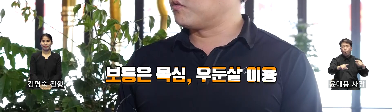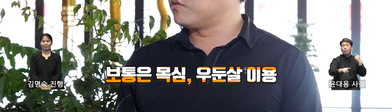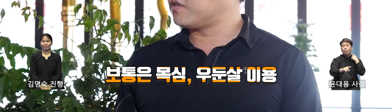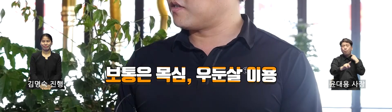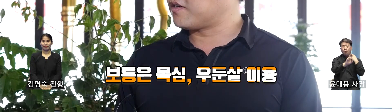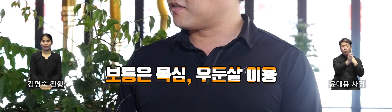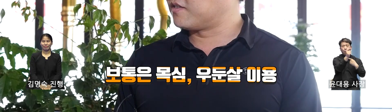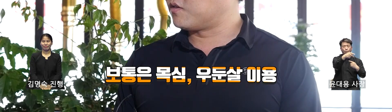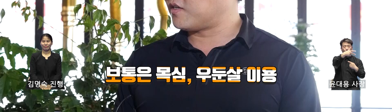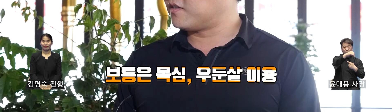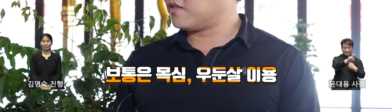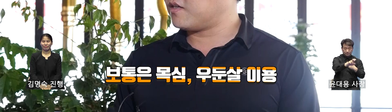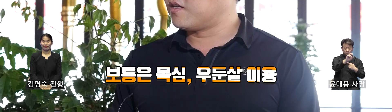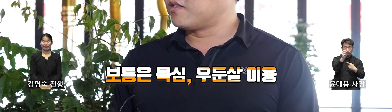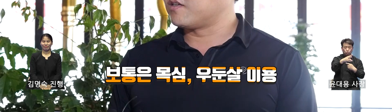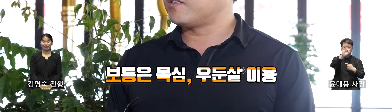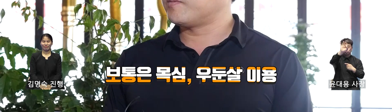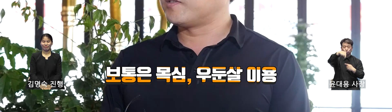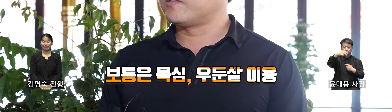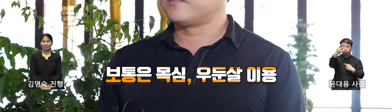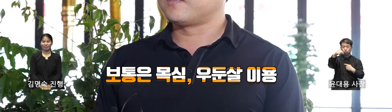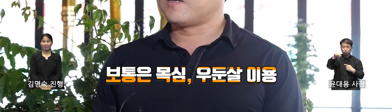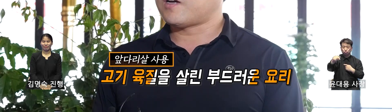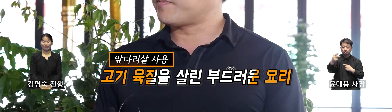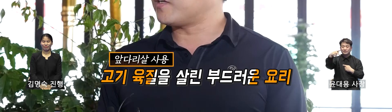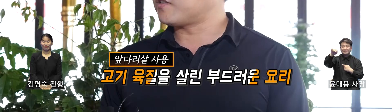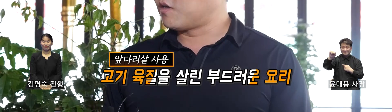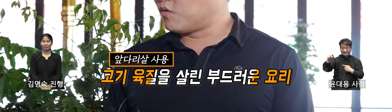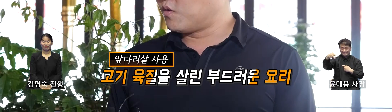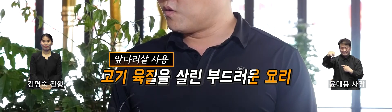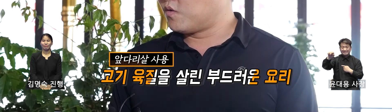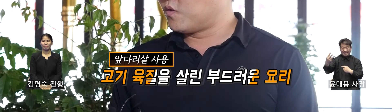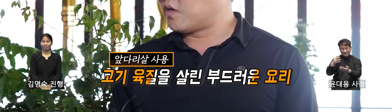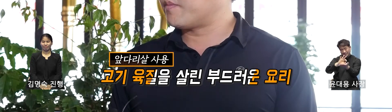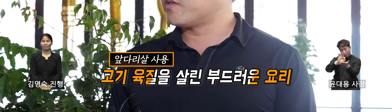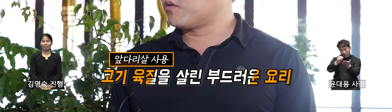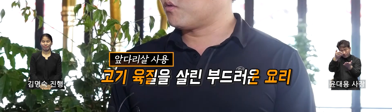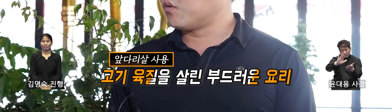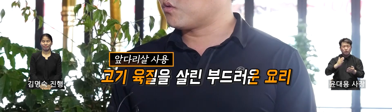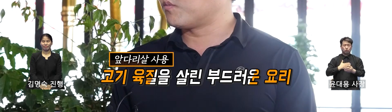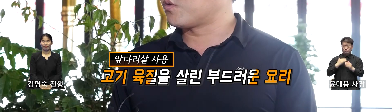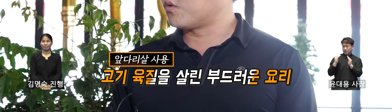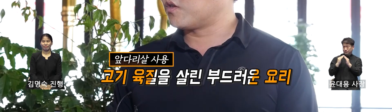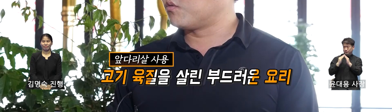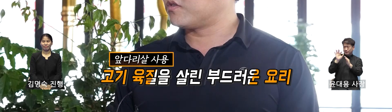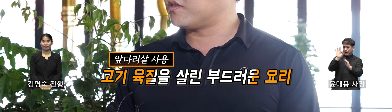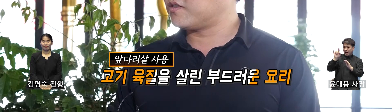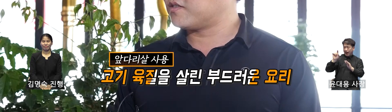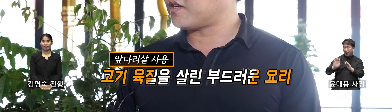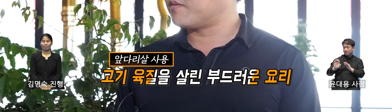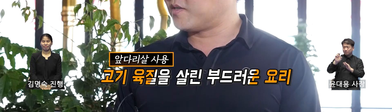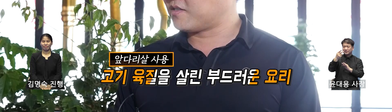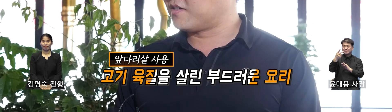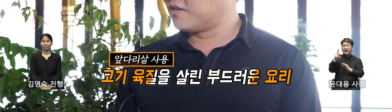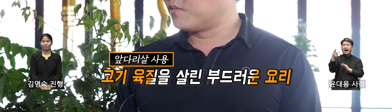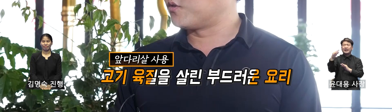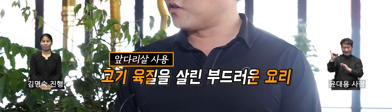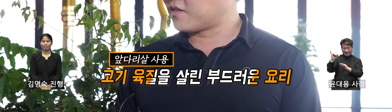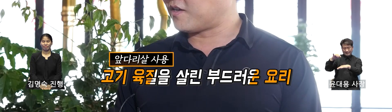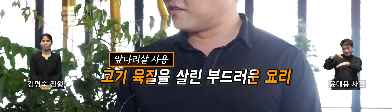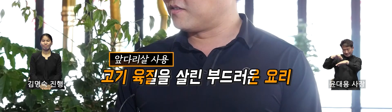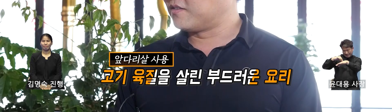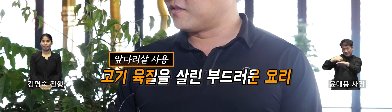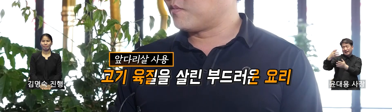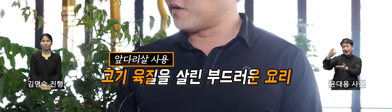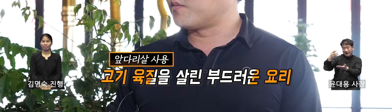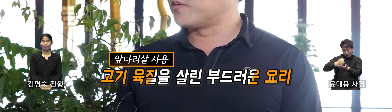목심이나 우등살 같은 걸 하는데 저희 집은 앞다리살로 하면서도 좀 더 고기 육질을 살리면서